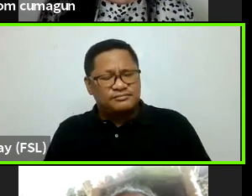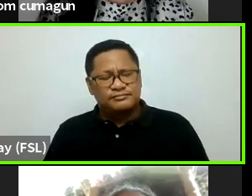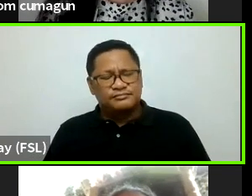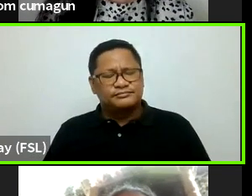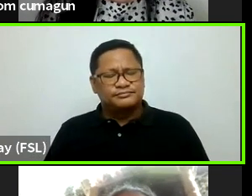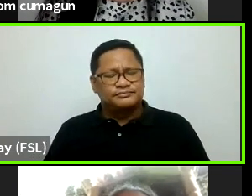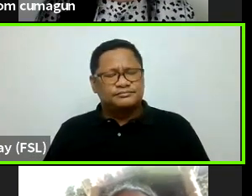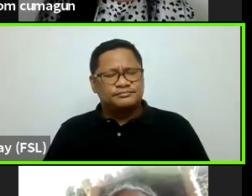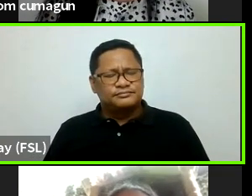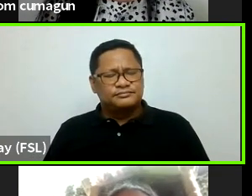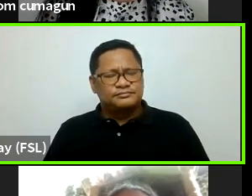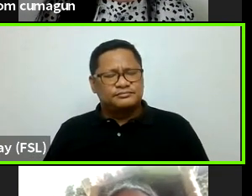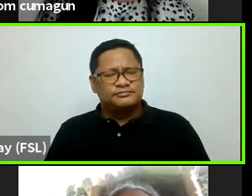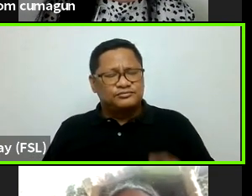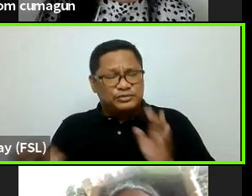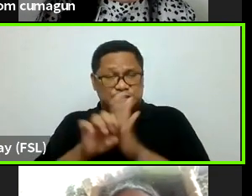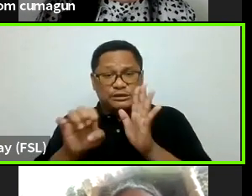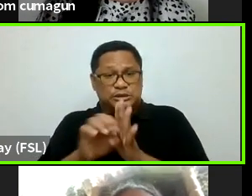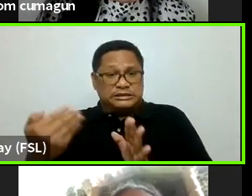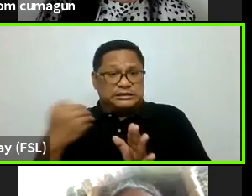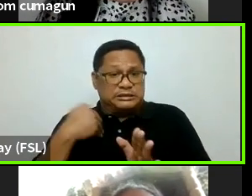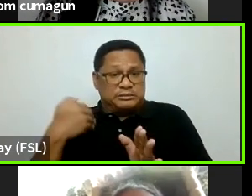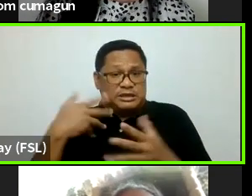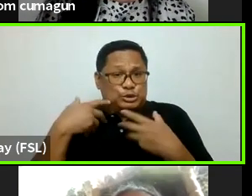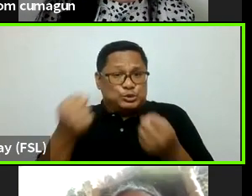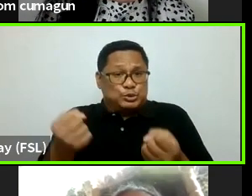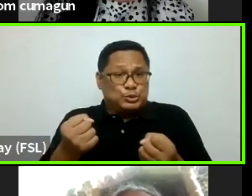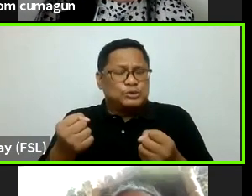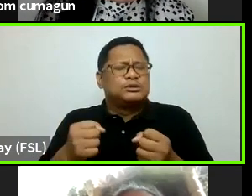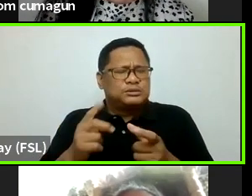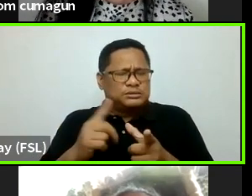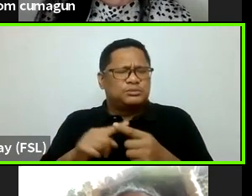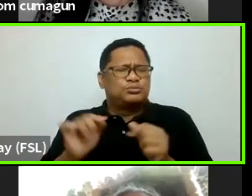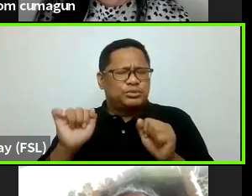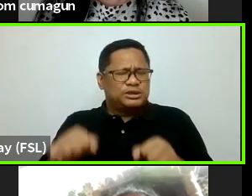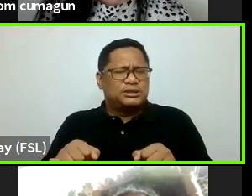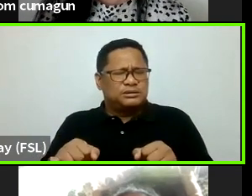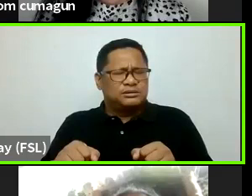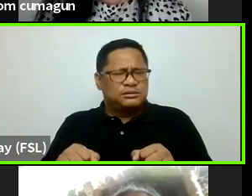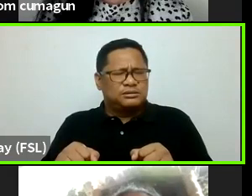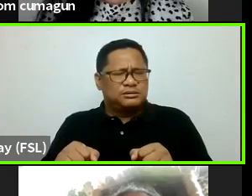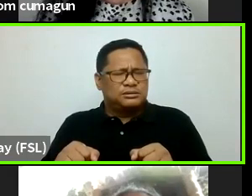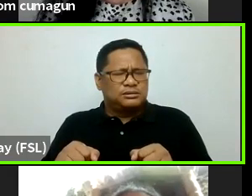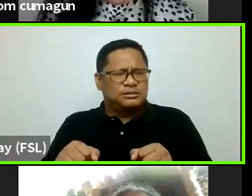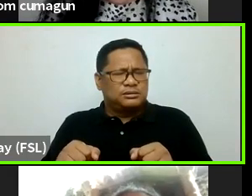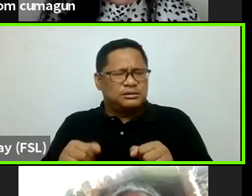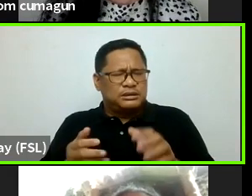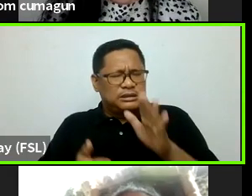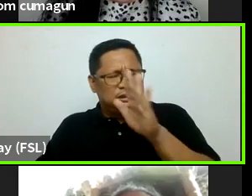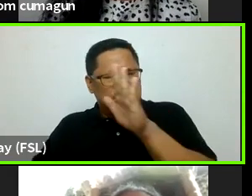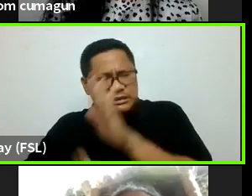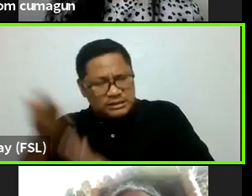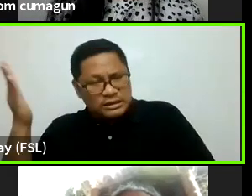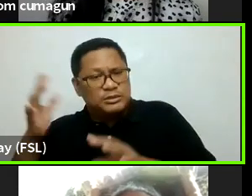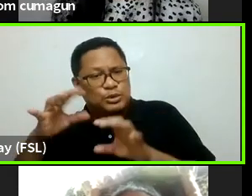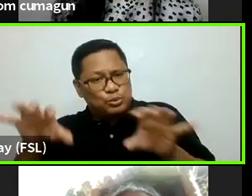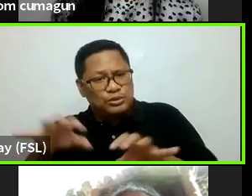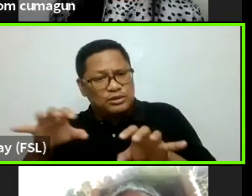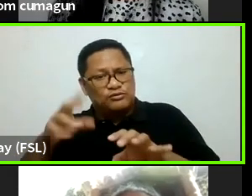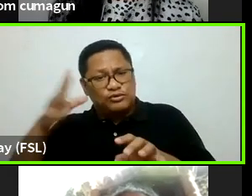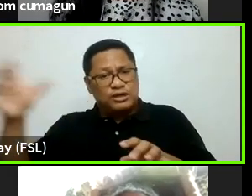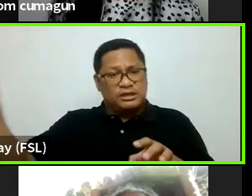kung hindi pa masyadong matatag at po pwede pa naman umalis ka at magtrabaho, pandagdag